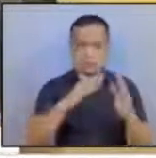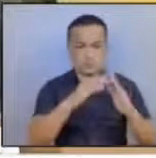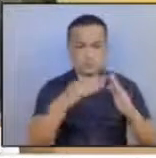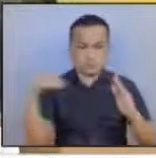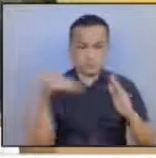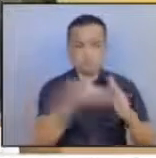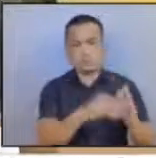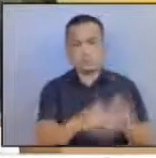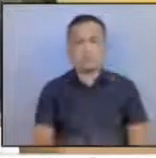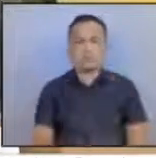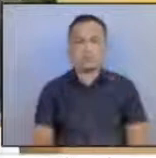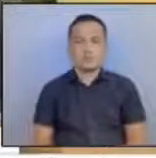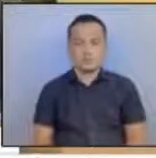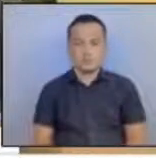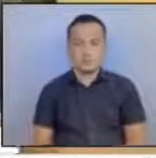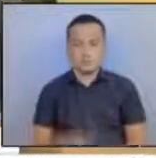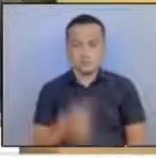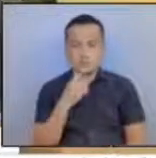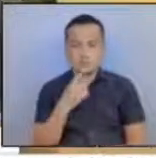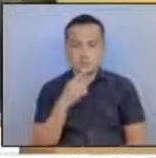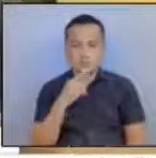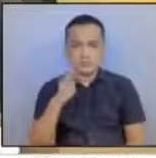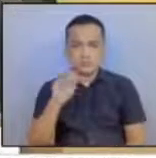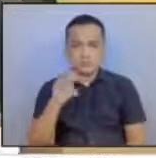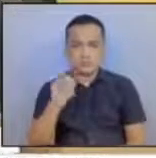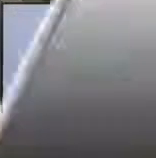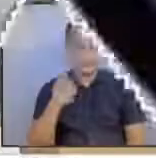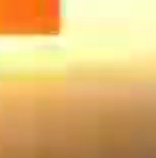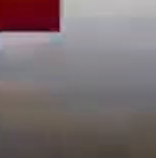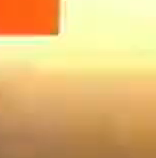ng trapiko sa lugar mula kay Bernard Haudian. Bernard?